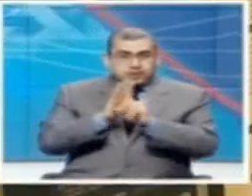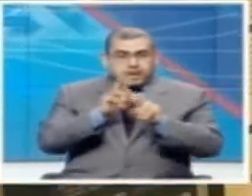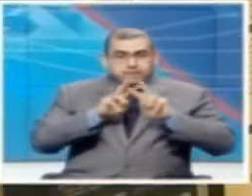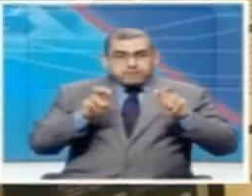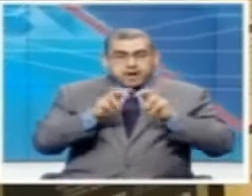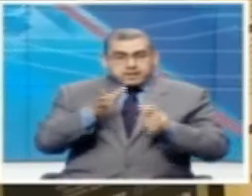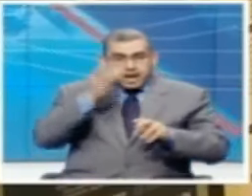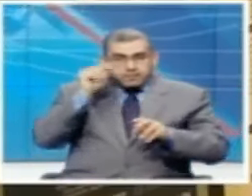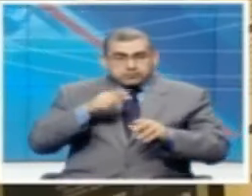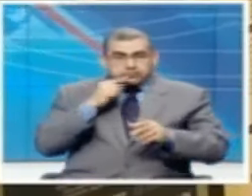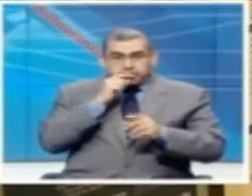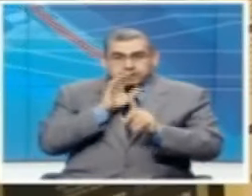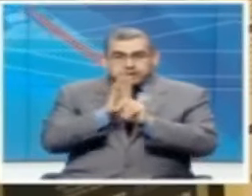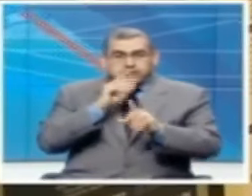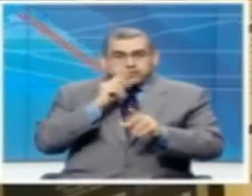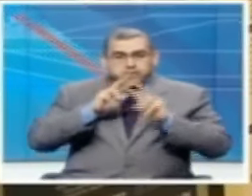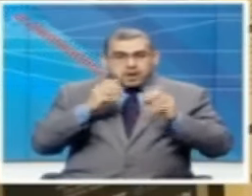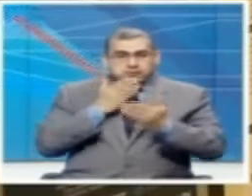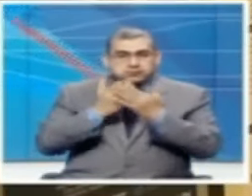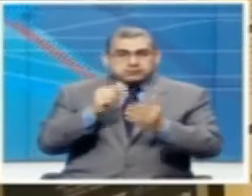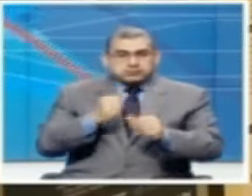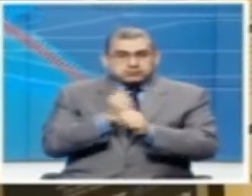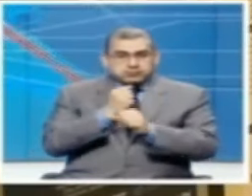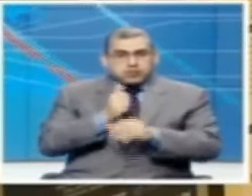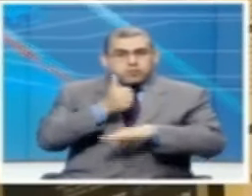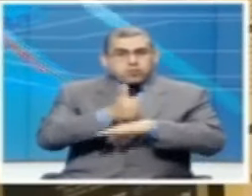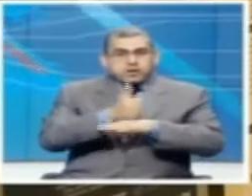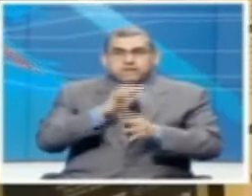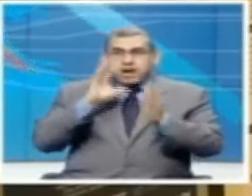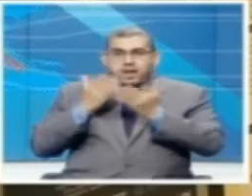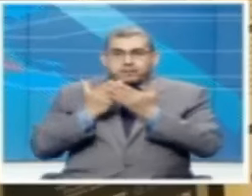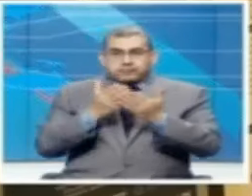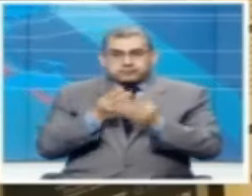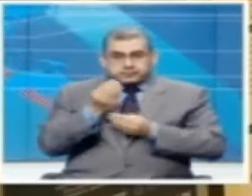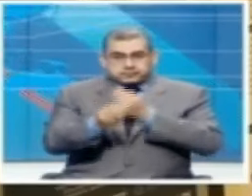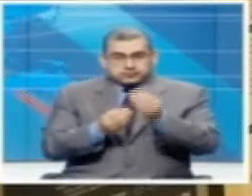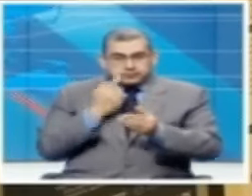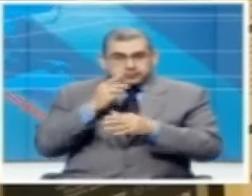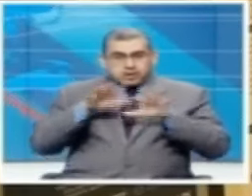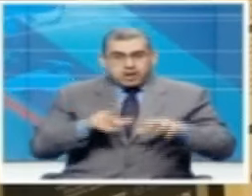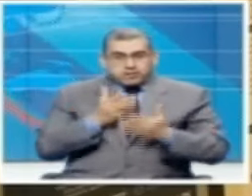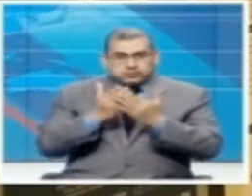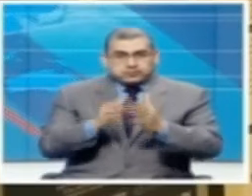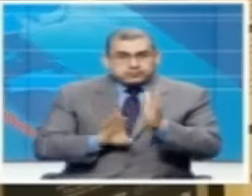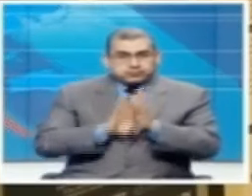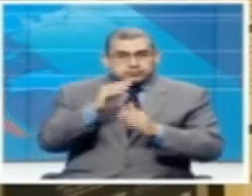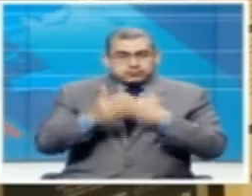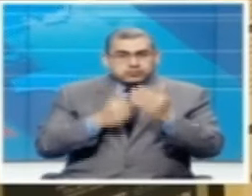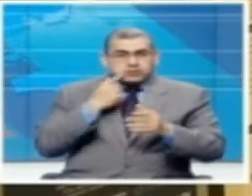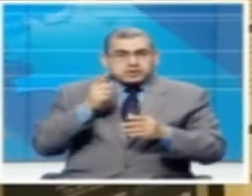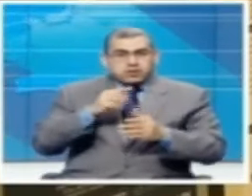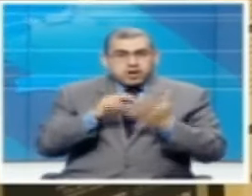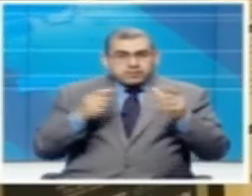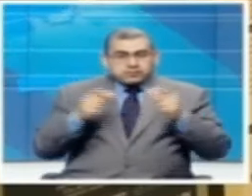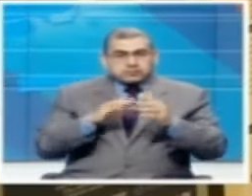في شخص المراه المصريه كباحث من قبل المؤسسات العالميه المانحه واحده من الخطوات الم التي ستحدث تفره نوعيه في